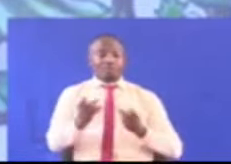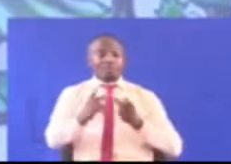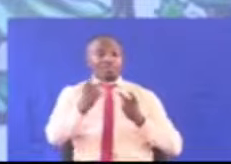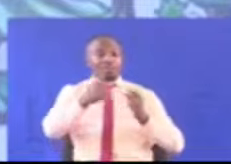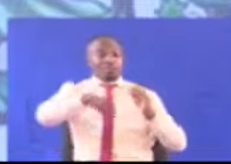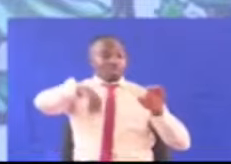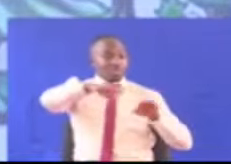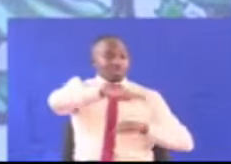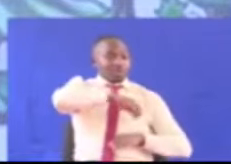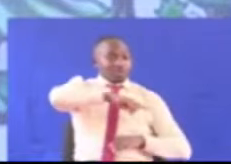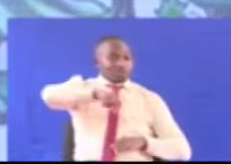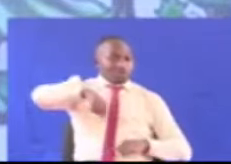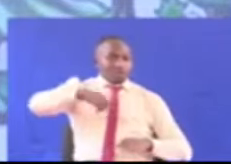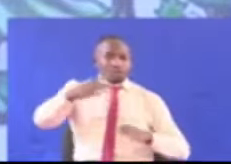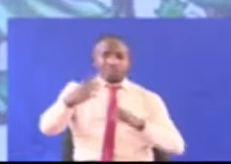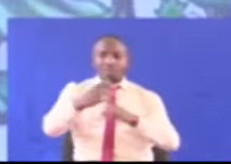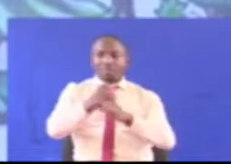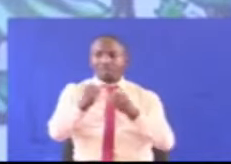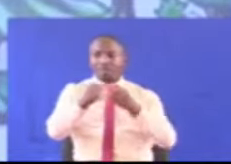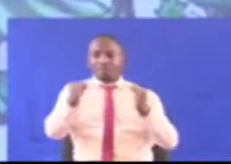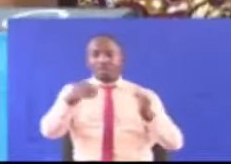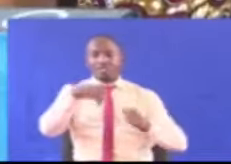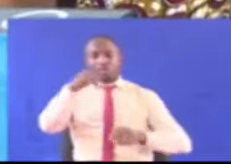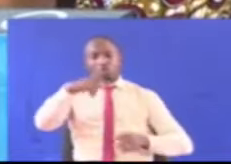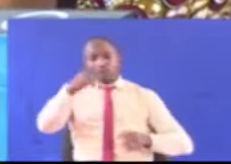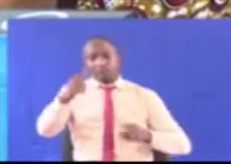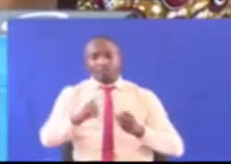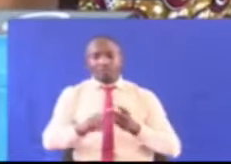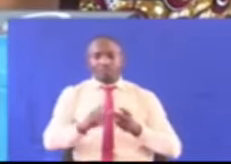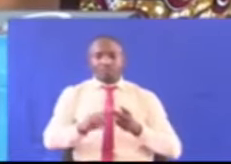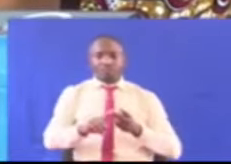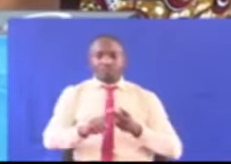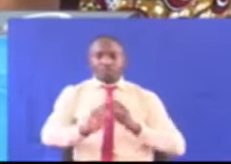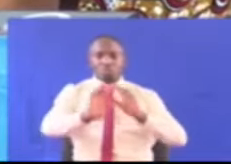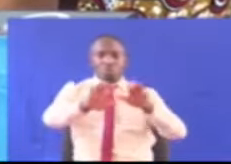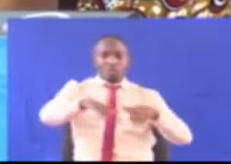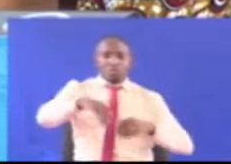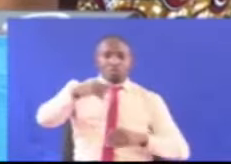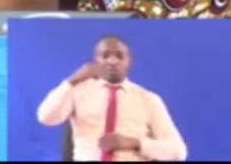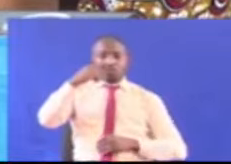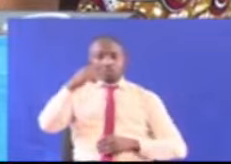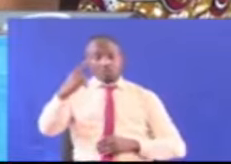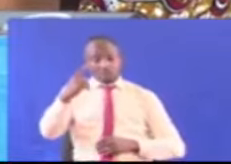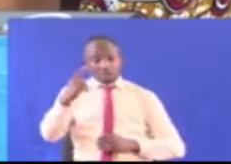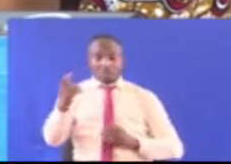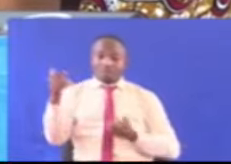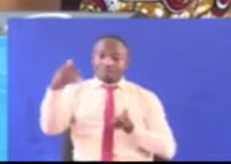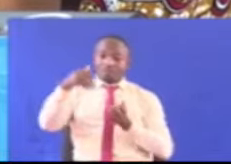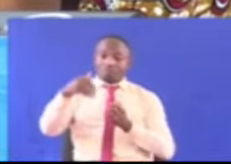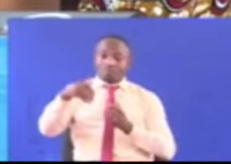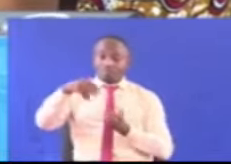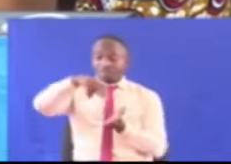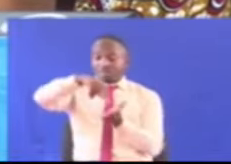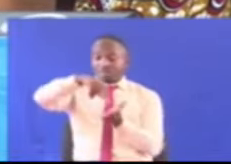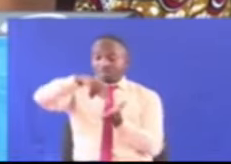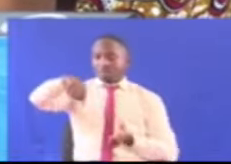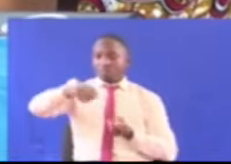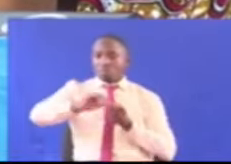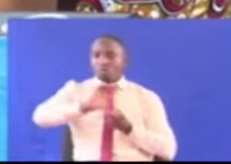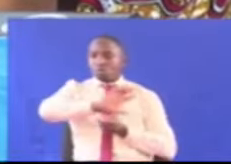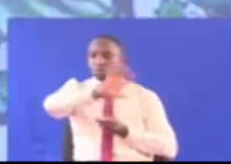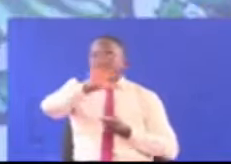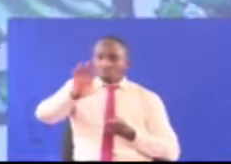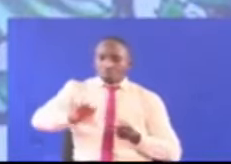Mwenyekiti wetu amepata nafasi ya kuzungumza hapa na wabunge mmewaona wamepita hapa. Lakini wote